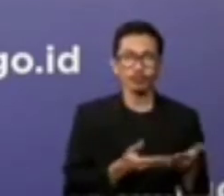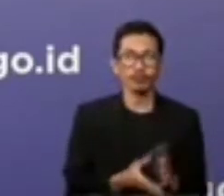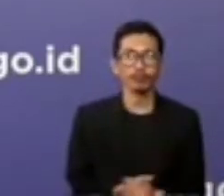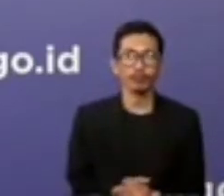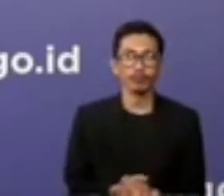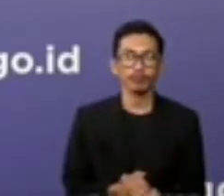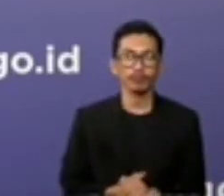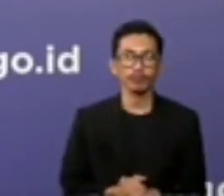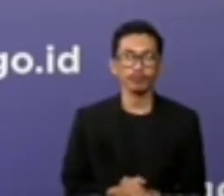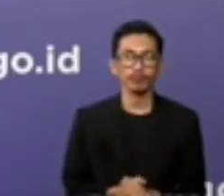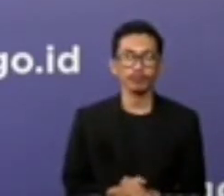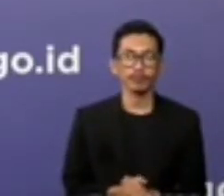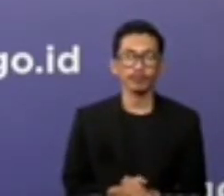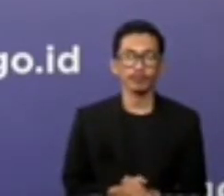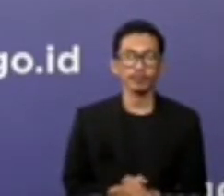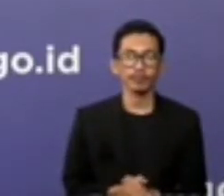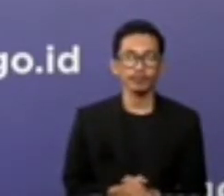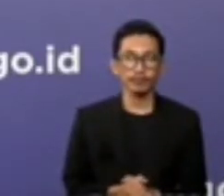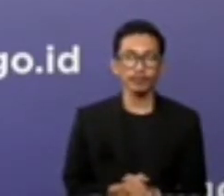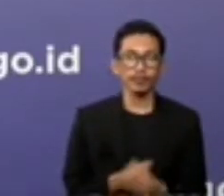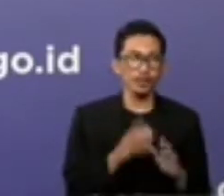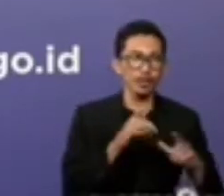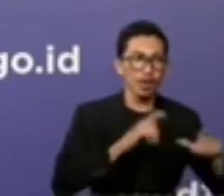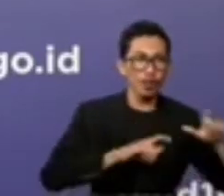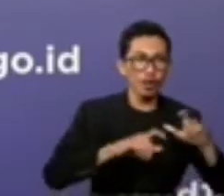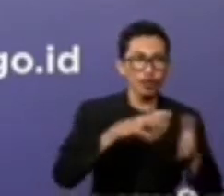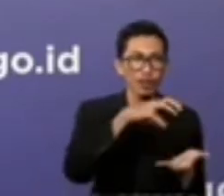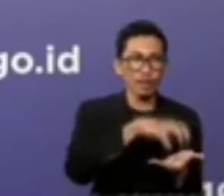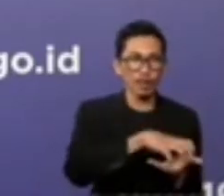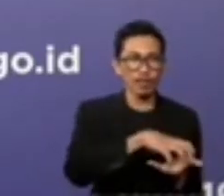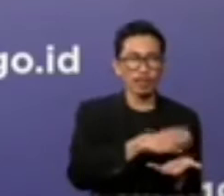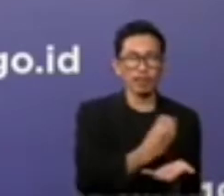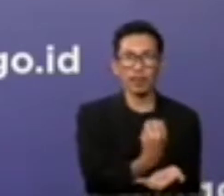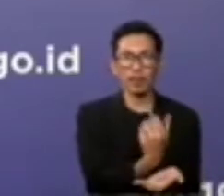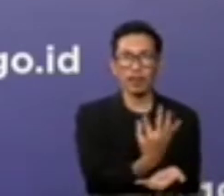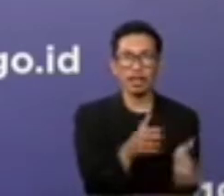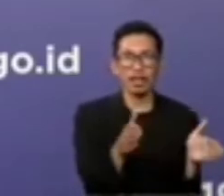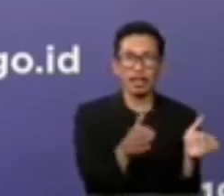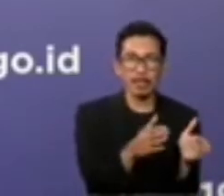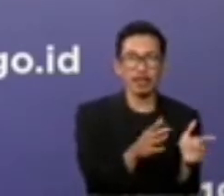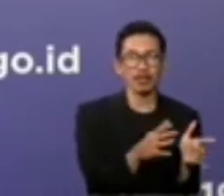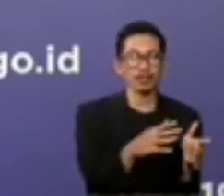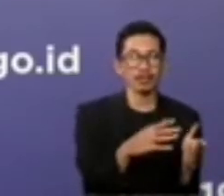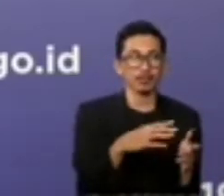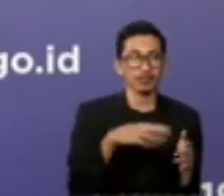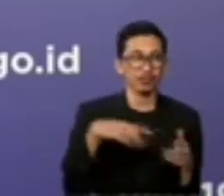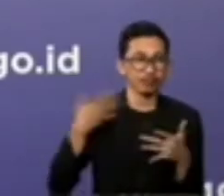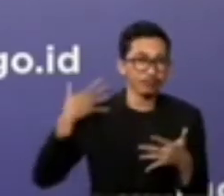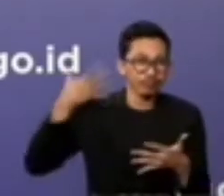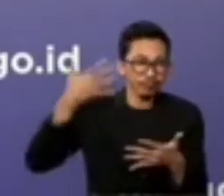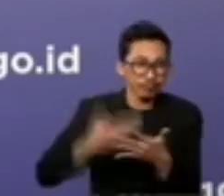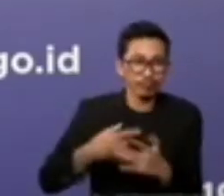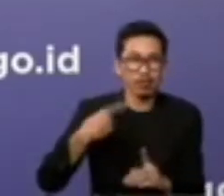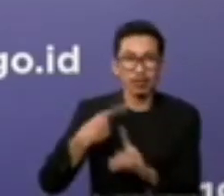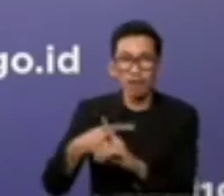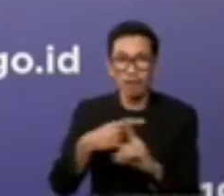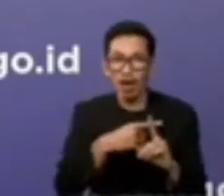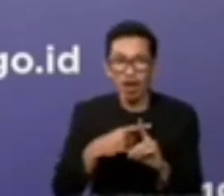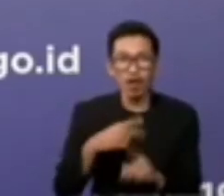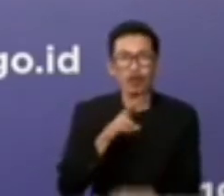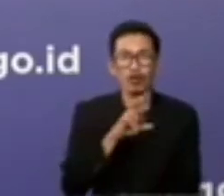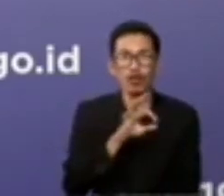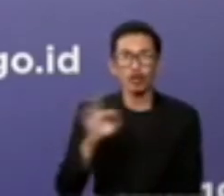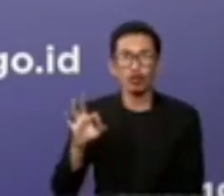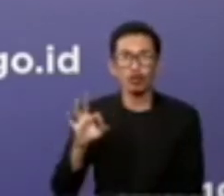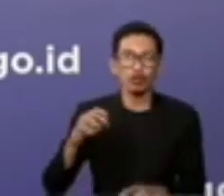kesehatan lainnya. Laboratorium yang hanya beberapa di awal pandemi, kini sudah bertambah lebih dari 200 lab dalam